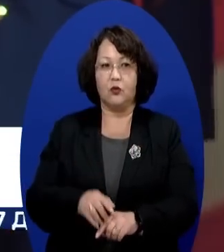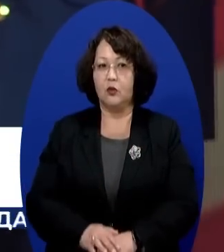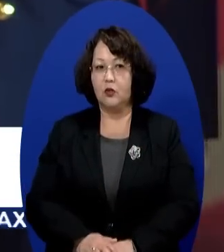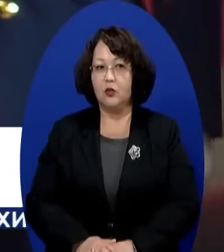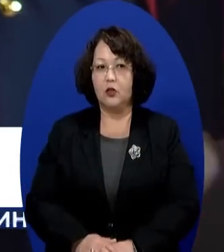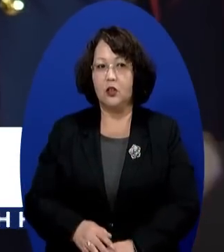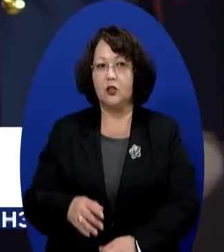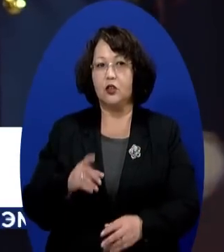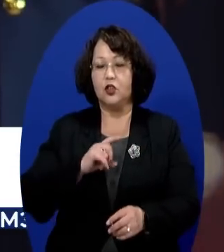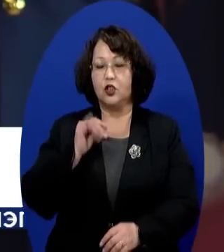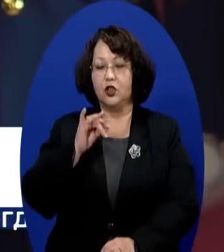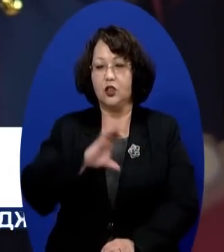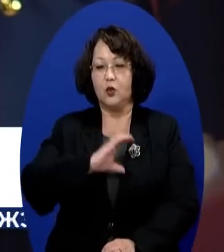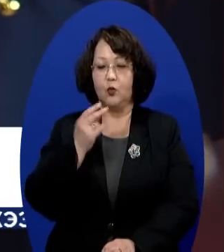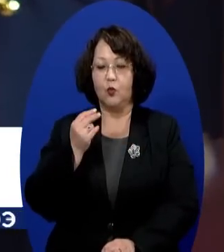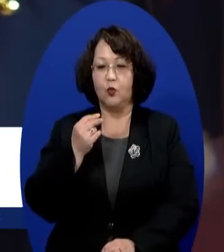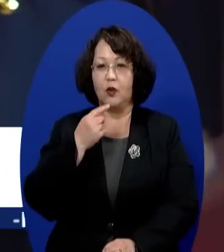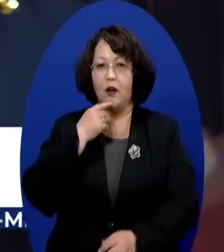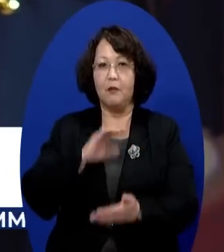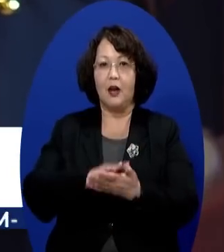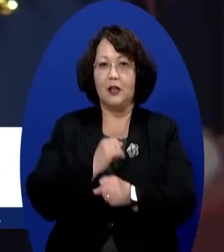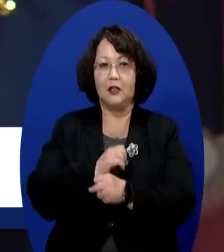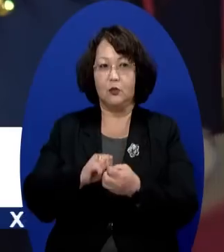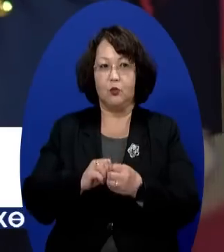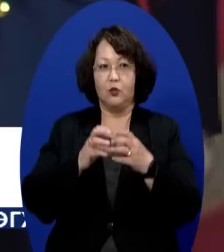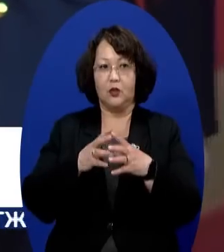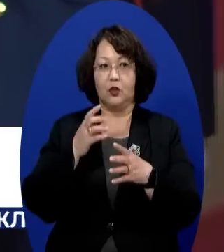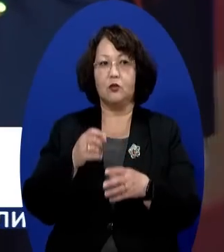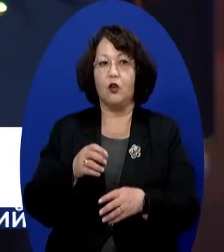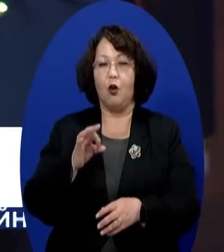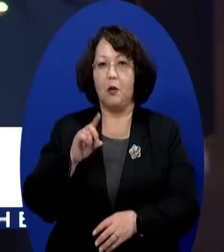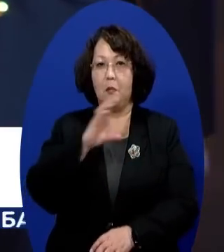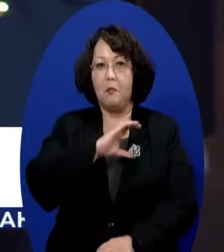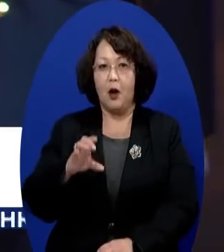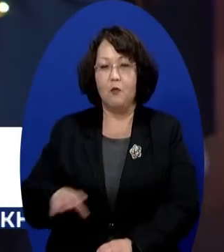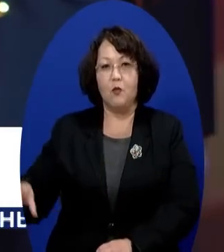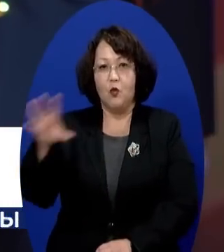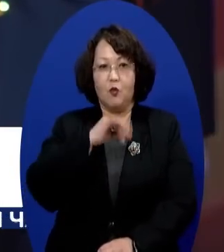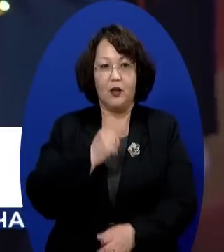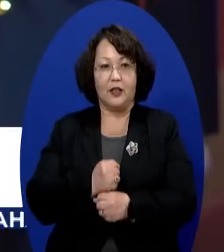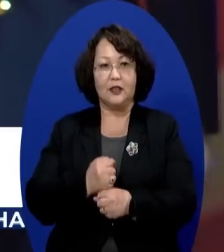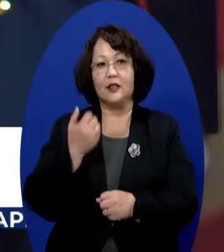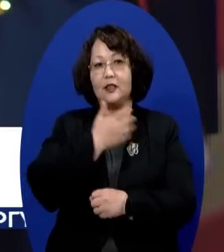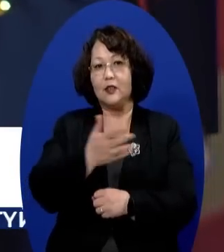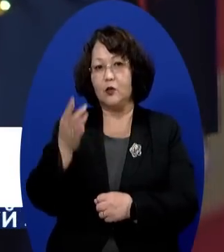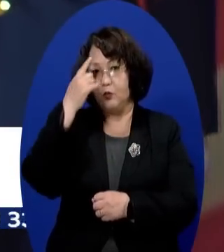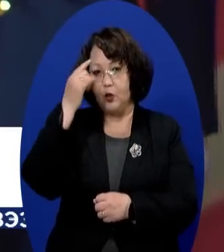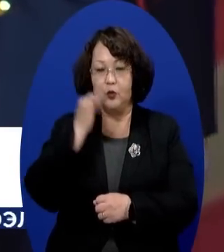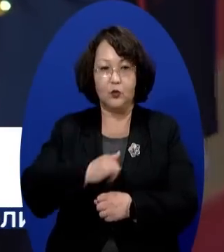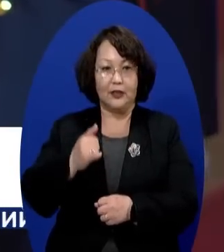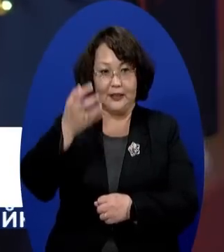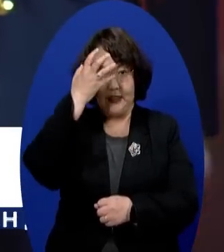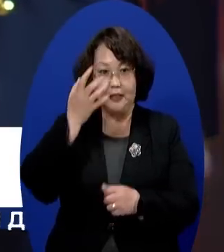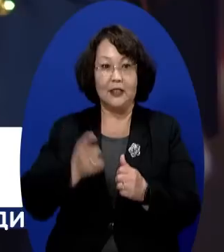төлөөг чин шударгаар биелүүлж байгаа онцгой байдлын байгууллагын нийт алба хаагчид та бүхэндээ Монгол улсын засгийн